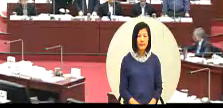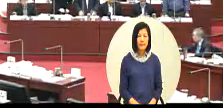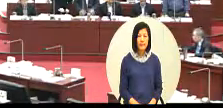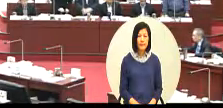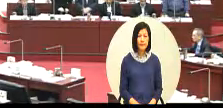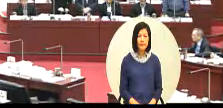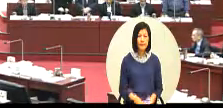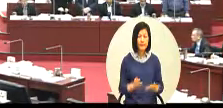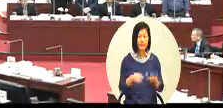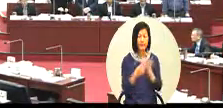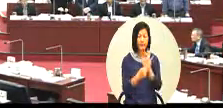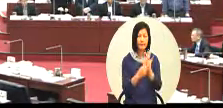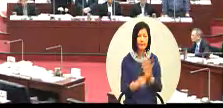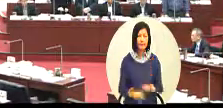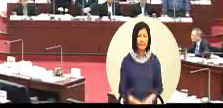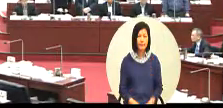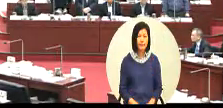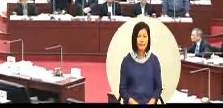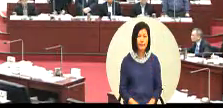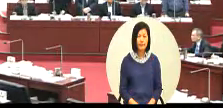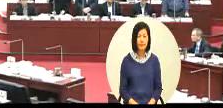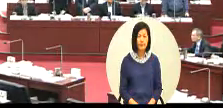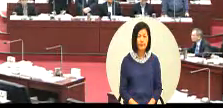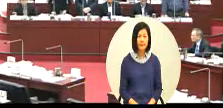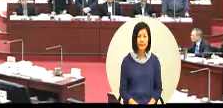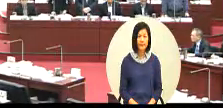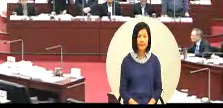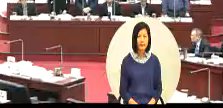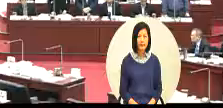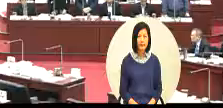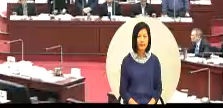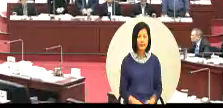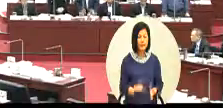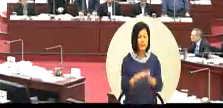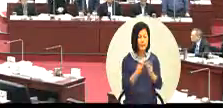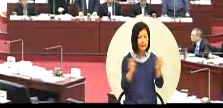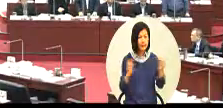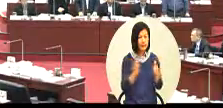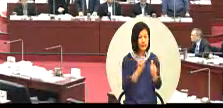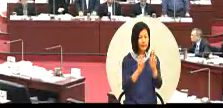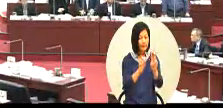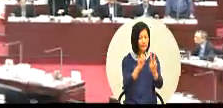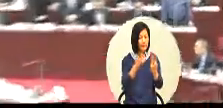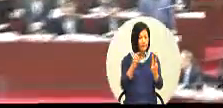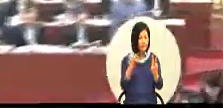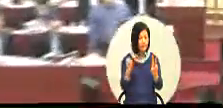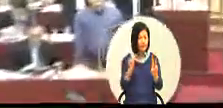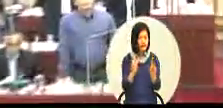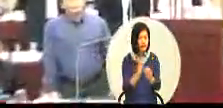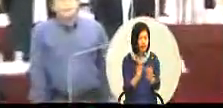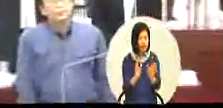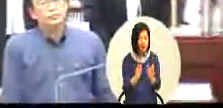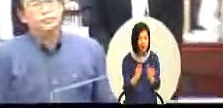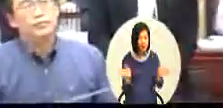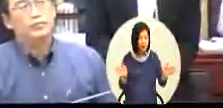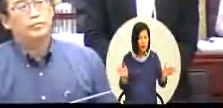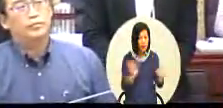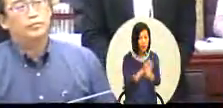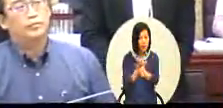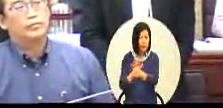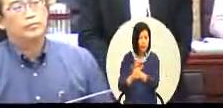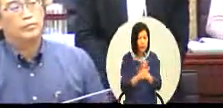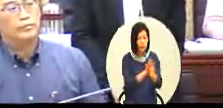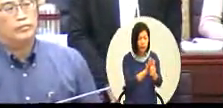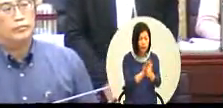跟议员说明，这边跟议员说明哈，就是长照 2.0 它是主要扩大了服务的对象，